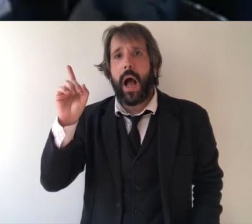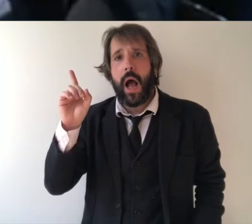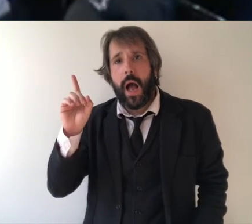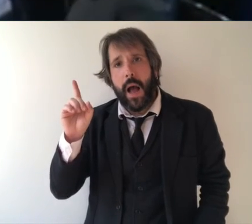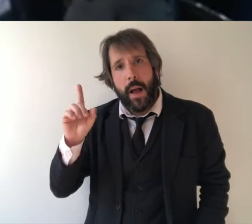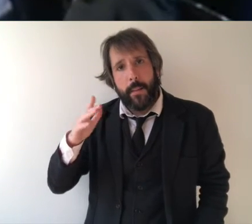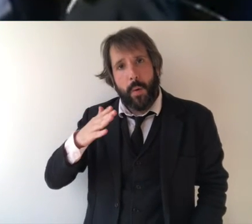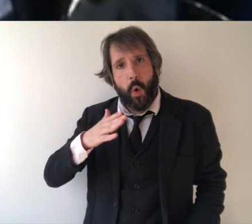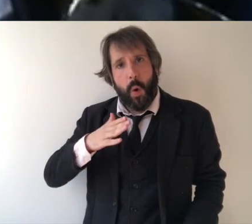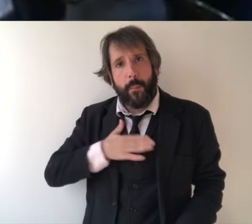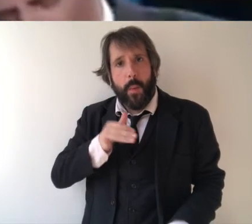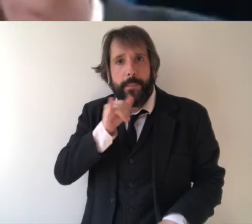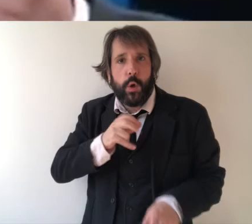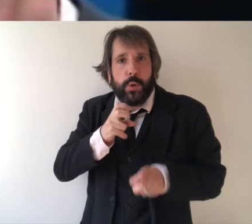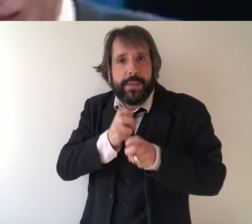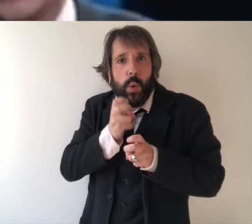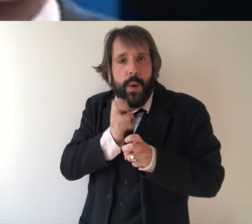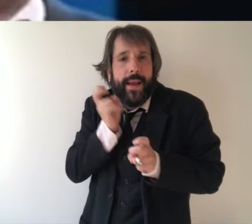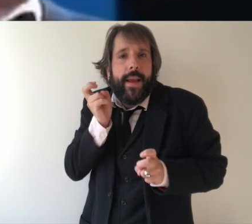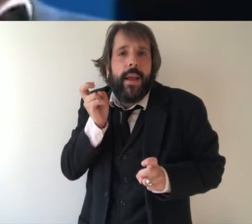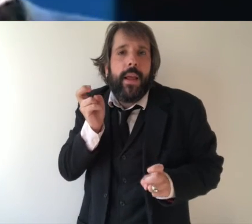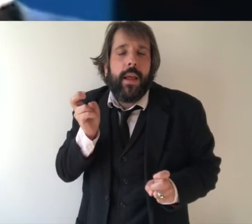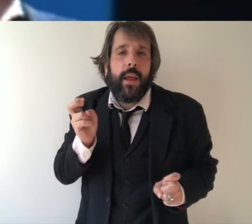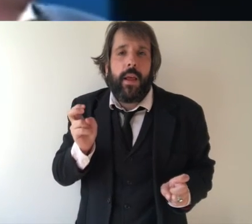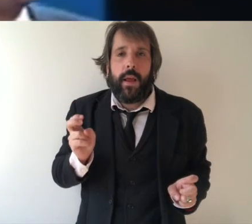n'oublie pas mon petit